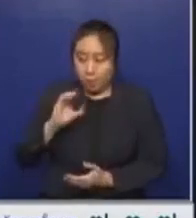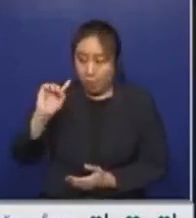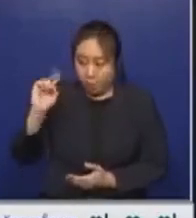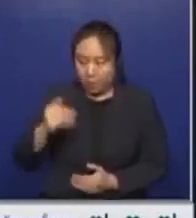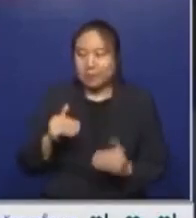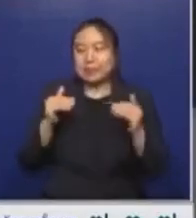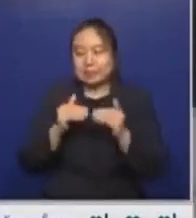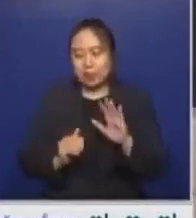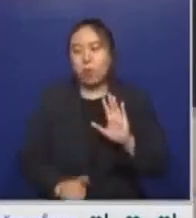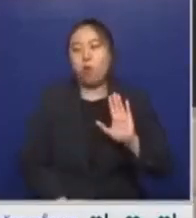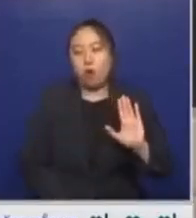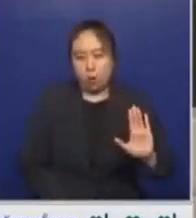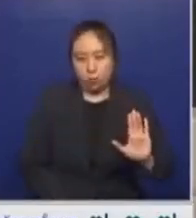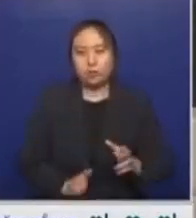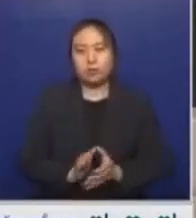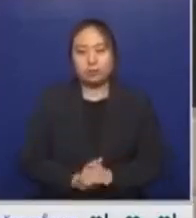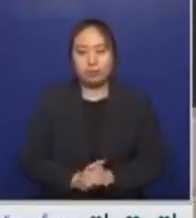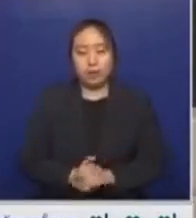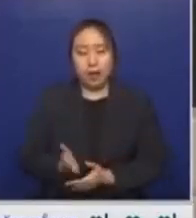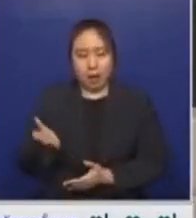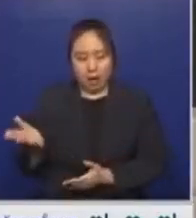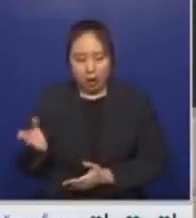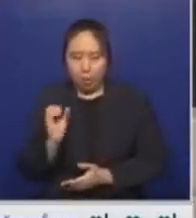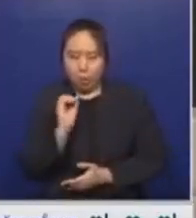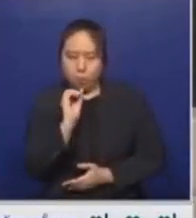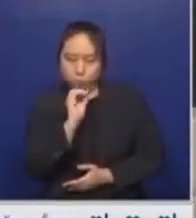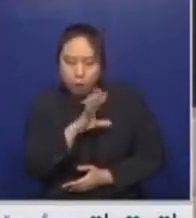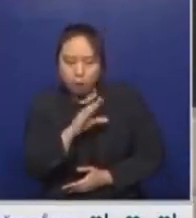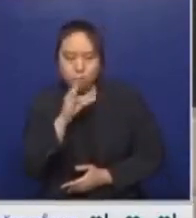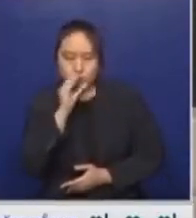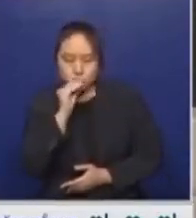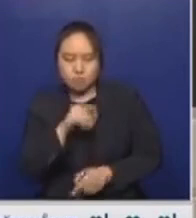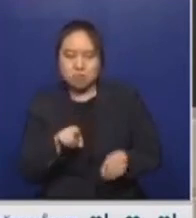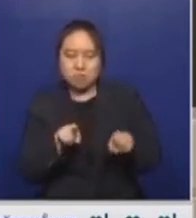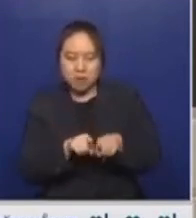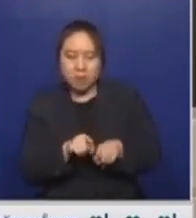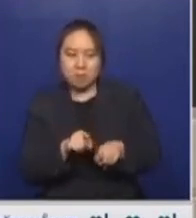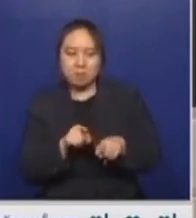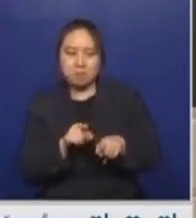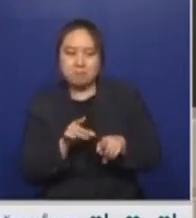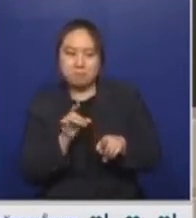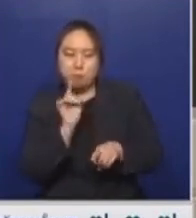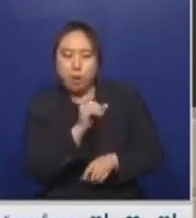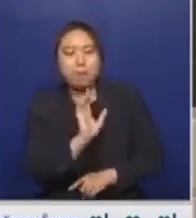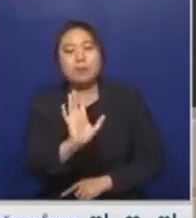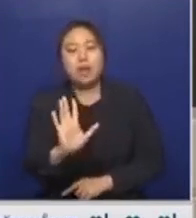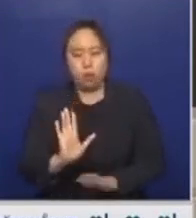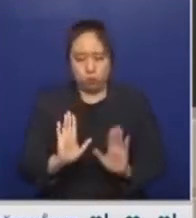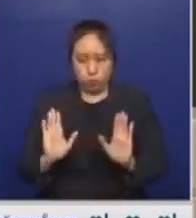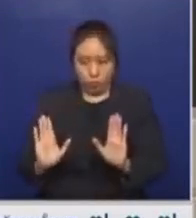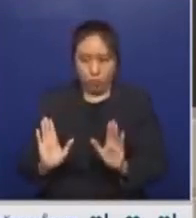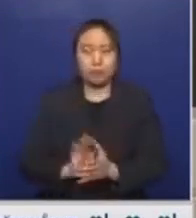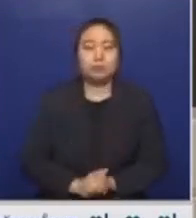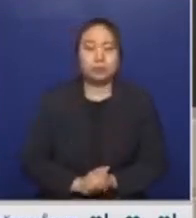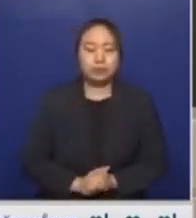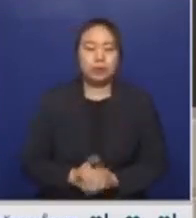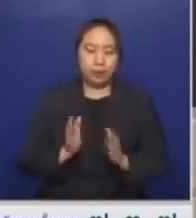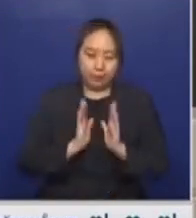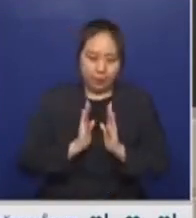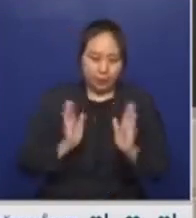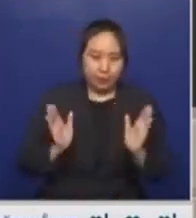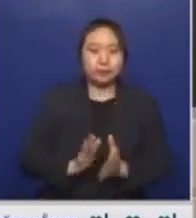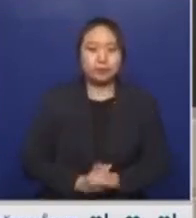ทธิ์ของเขานะครับเราไม่ควรที่จะไปพาดพิงเป็นการเสียดสีครับจบนะครับ ครับค่ะขอบคุณค่ะ